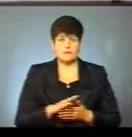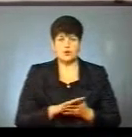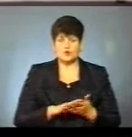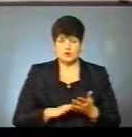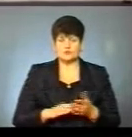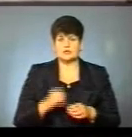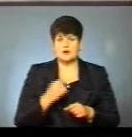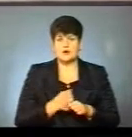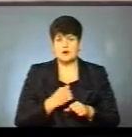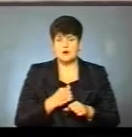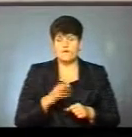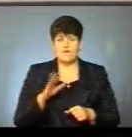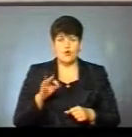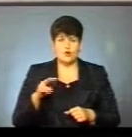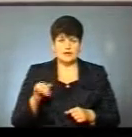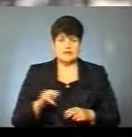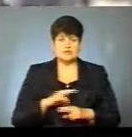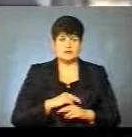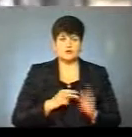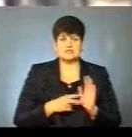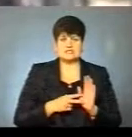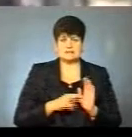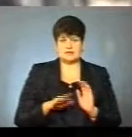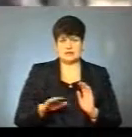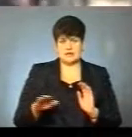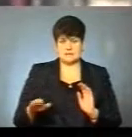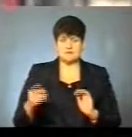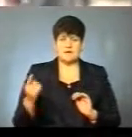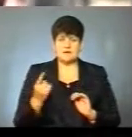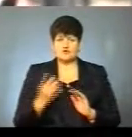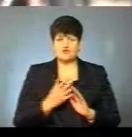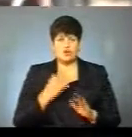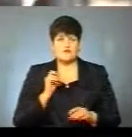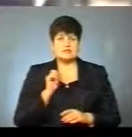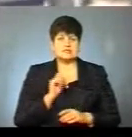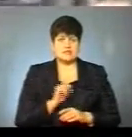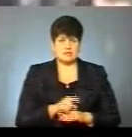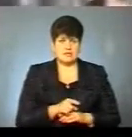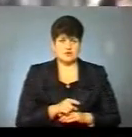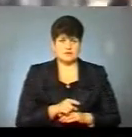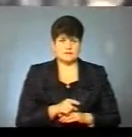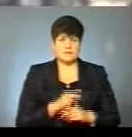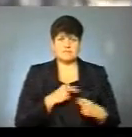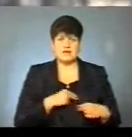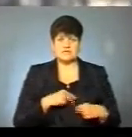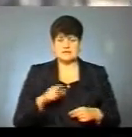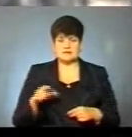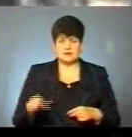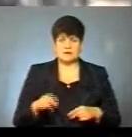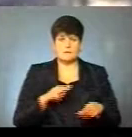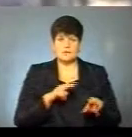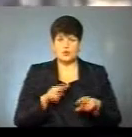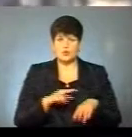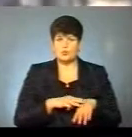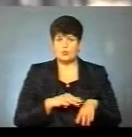на Волині в аваріях загинуло 7 дітей. Першочергова задача працівників патрульної поліції